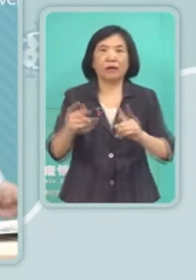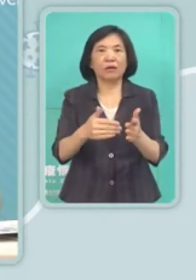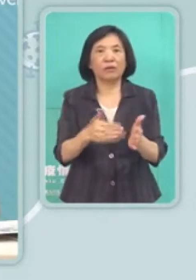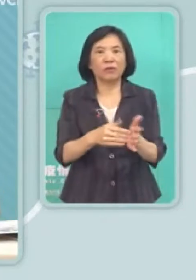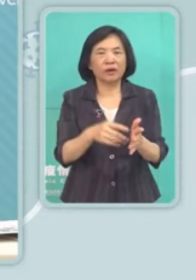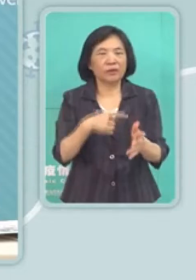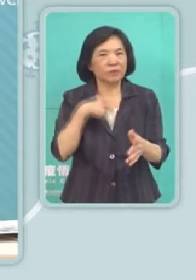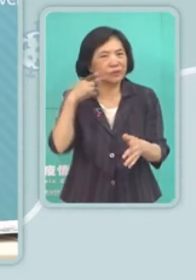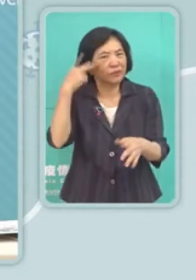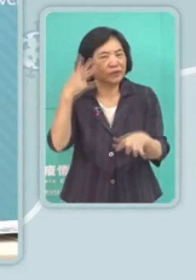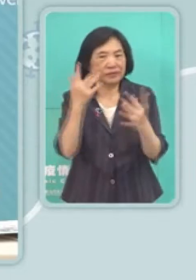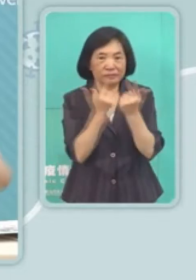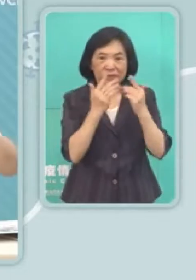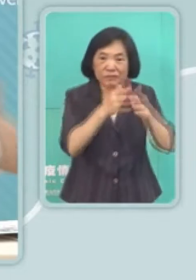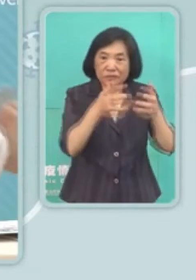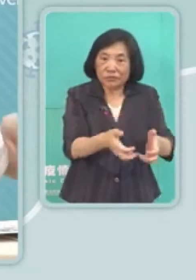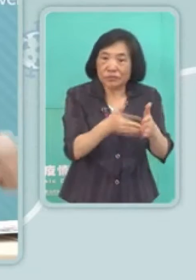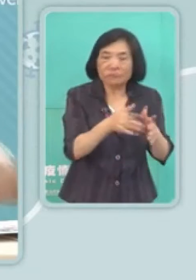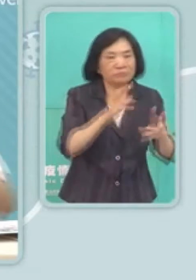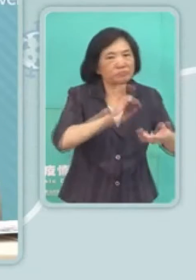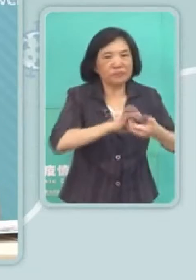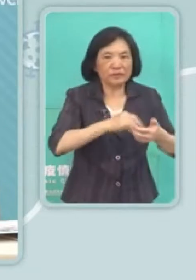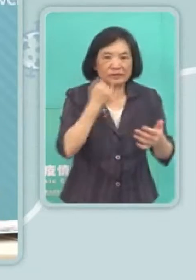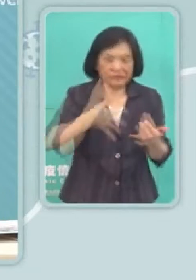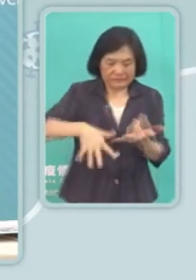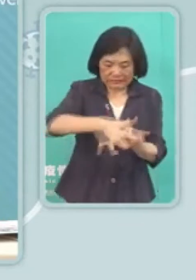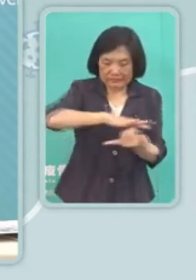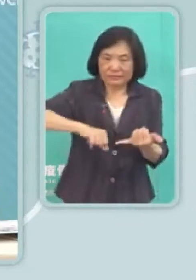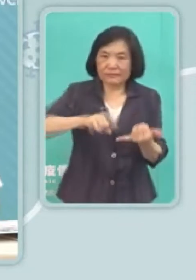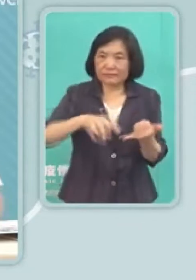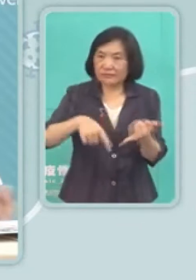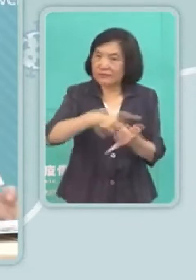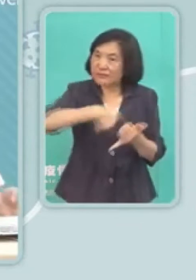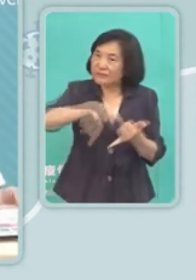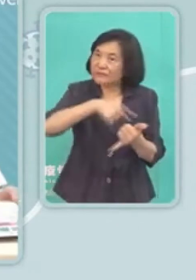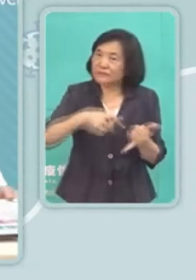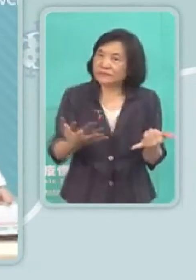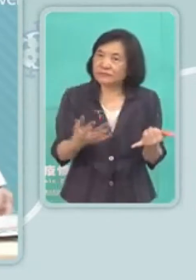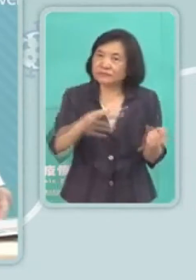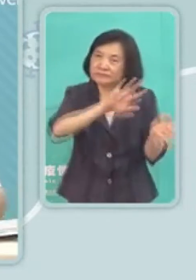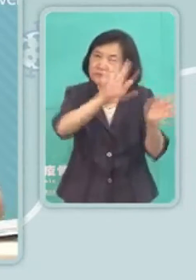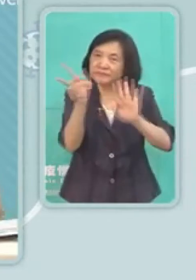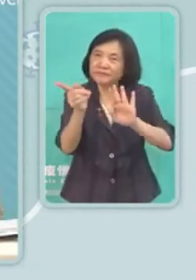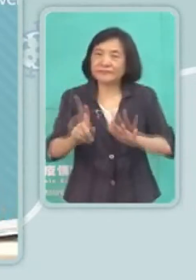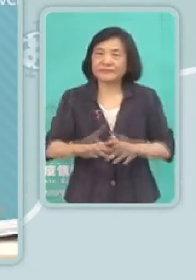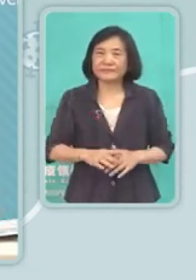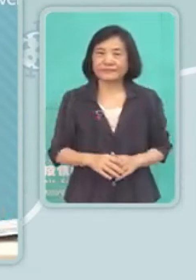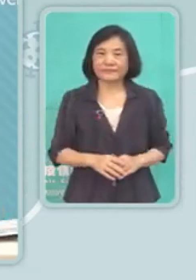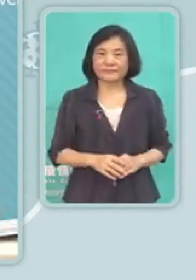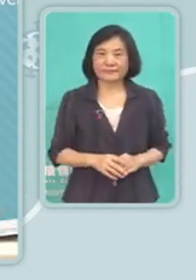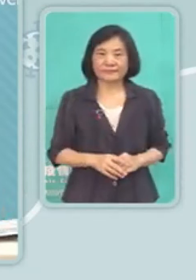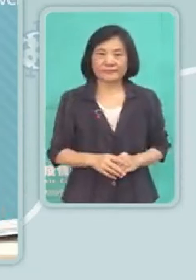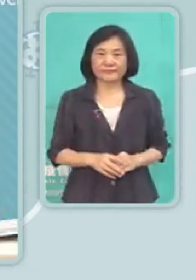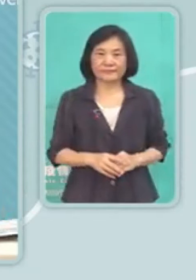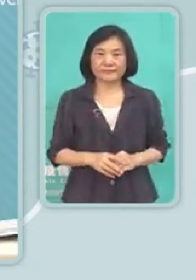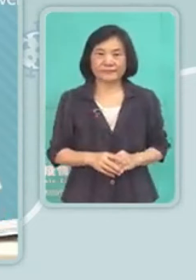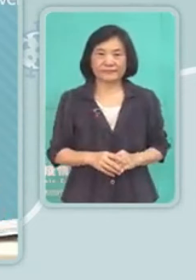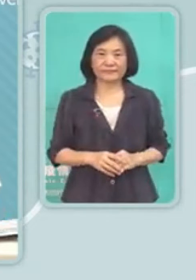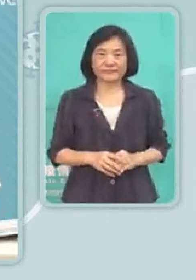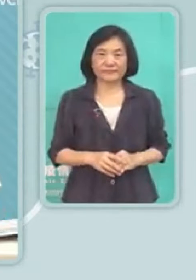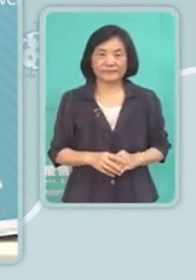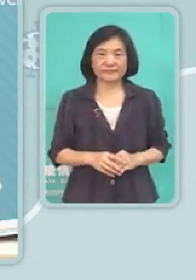是重点不是说台北市的，就是说整个台湾，你知道哦的状况。那么不管怎么样